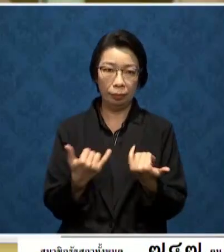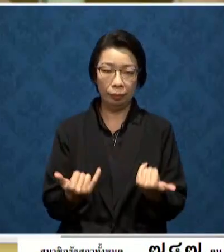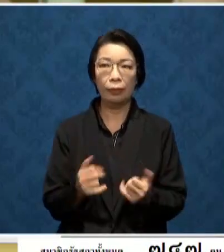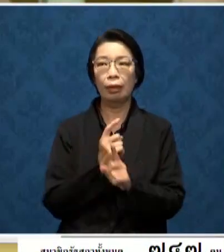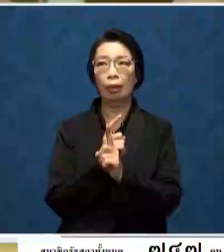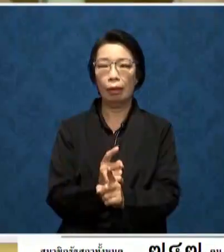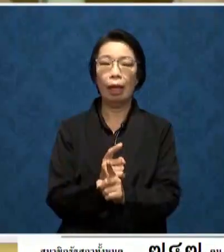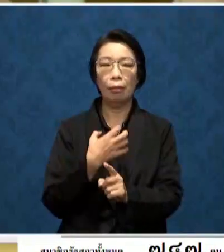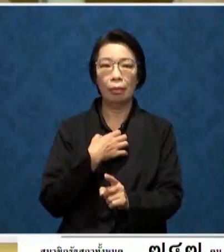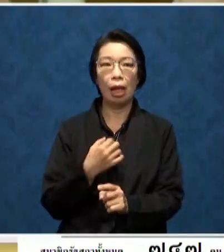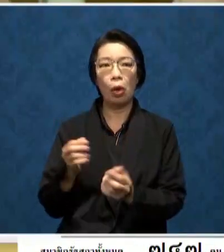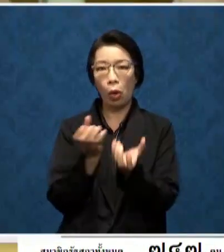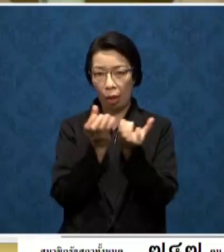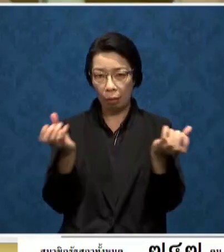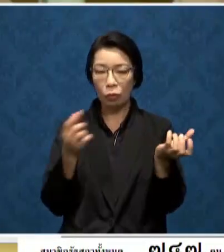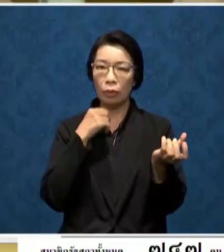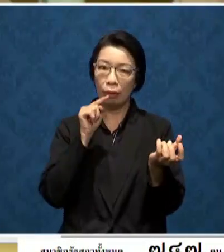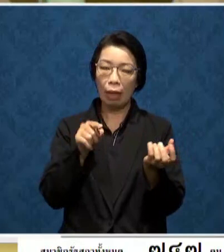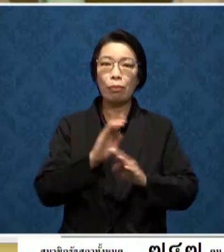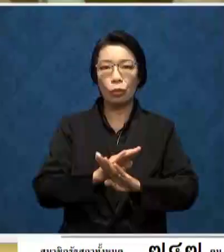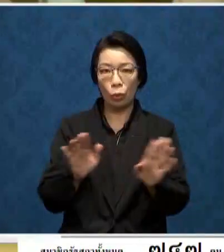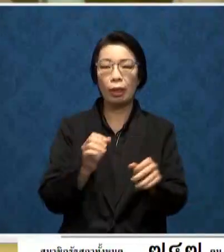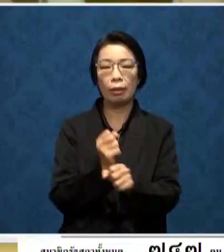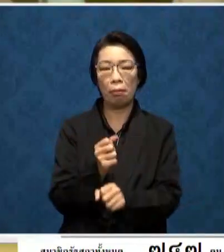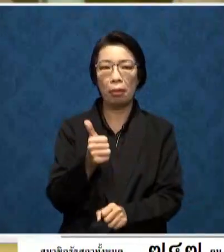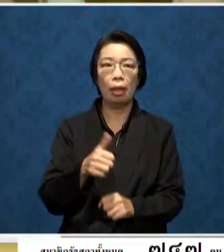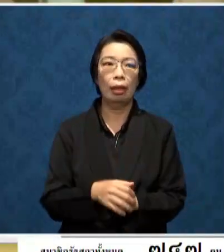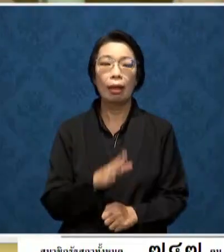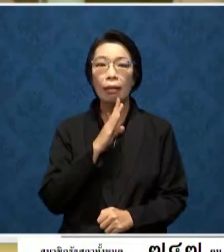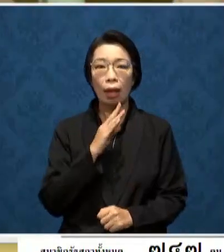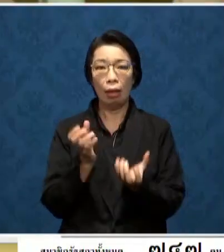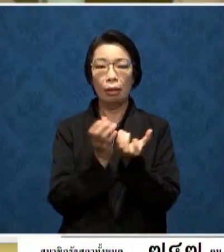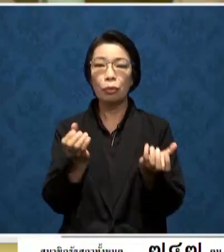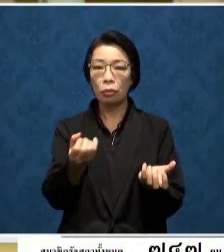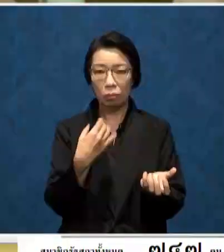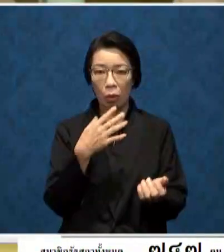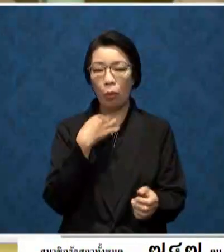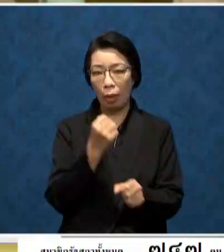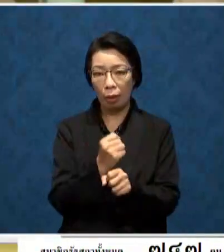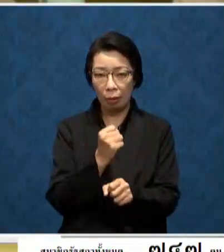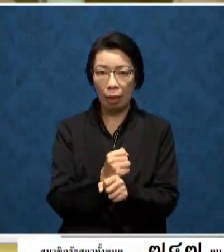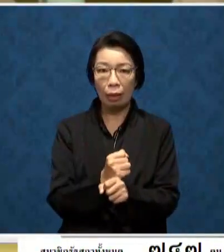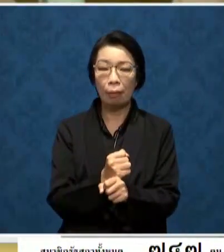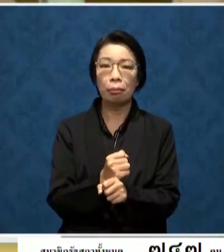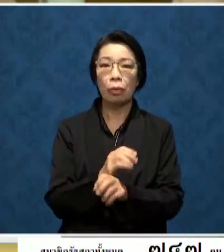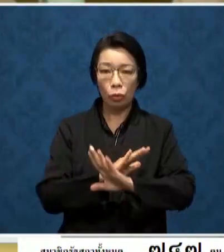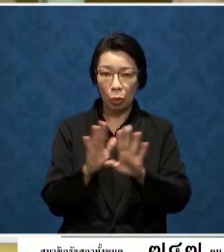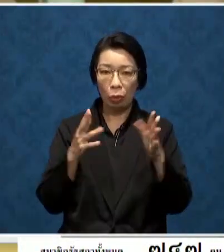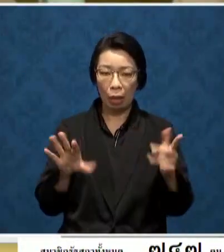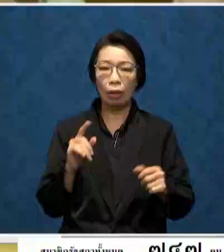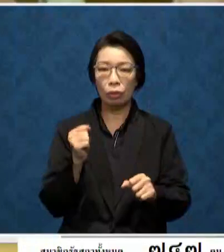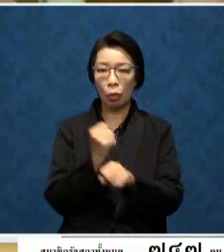็ได้บัญหัดให้ดำเนินการถ้ายกเว้นแล้วให้กลบมาดำเินการตามวกหนึ่ต่อไป